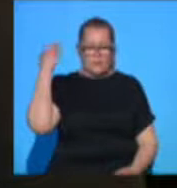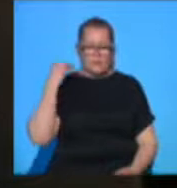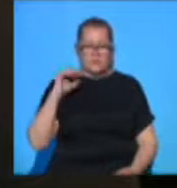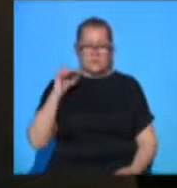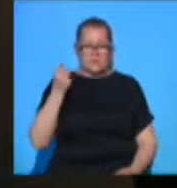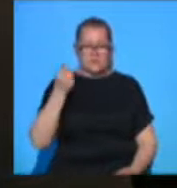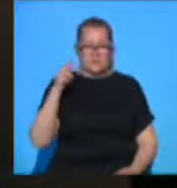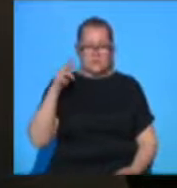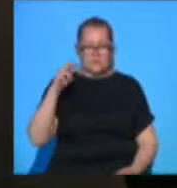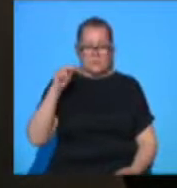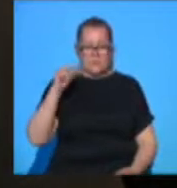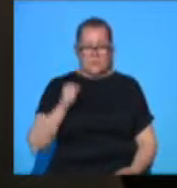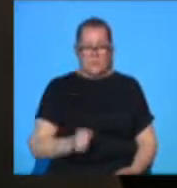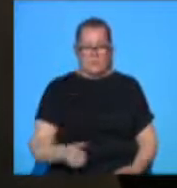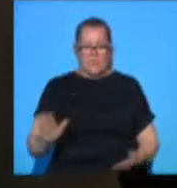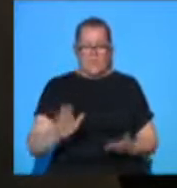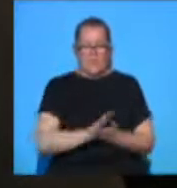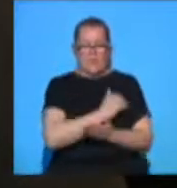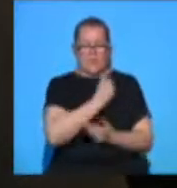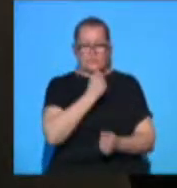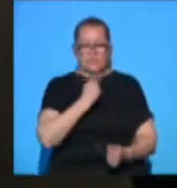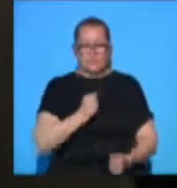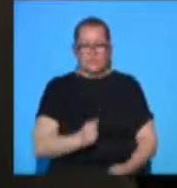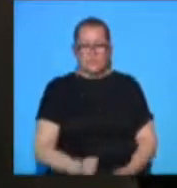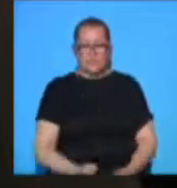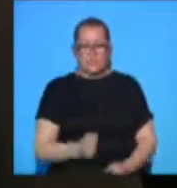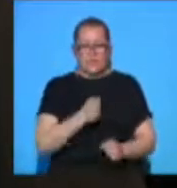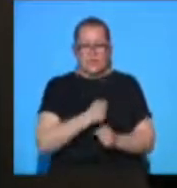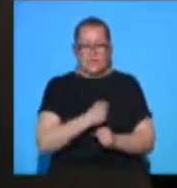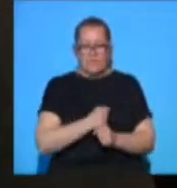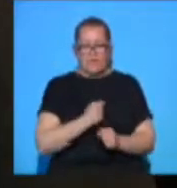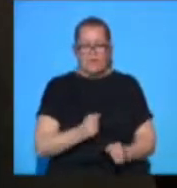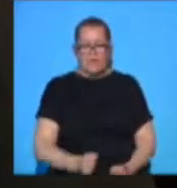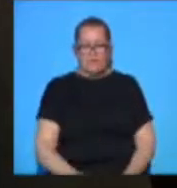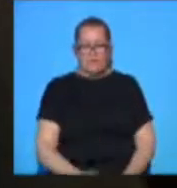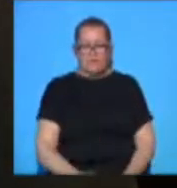Shakespeare a reușit să